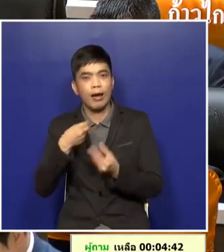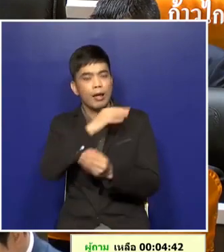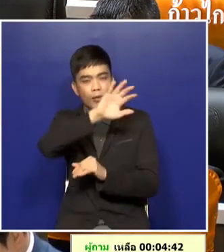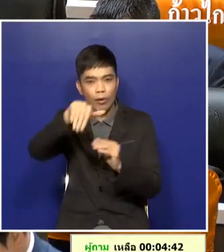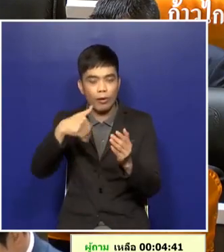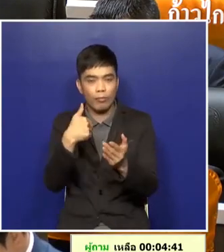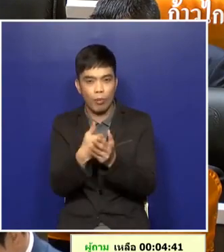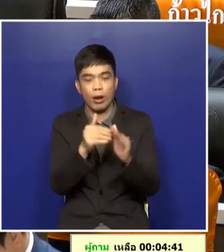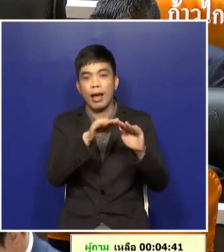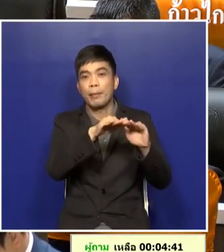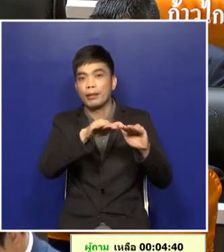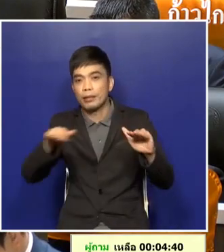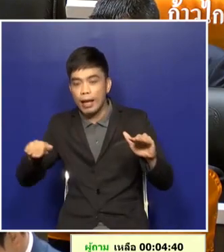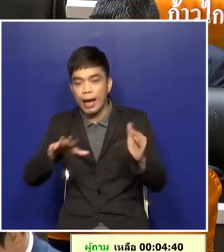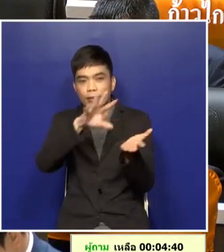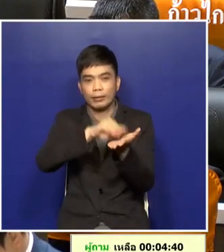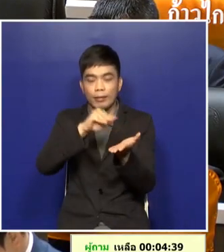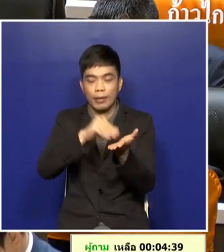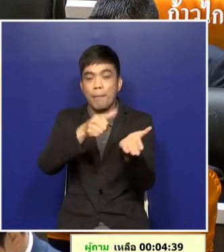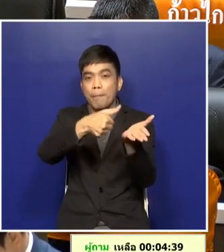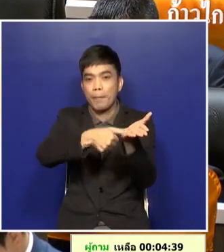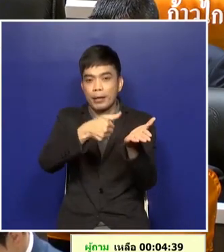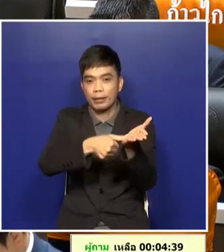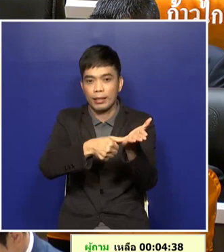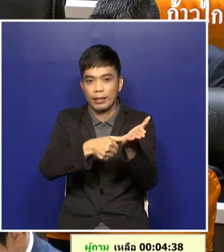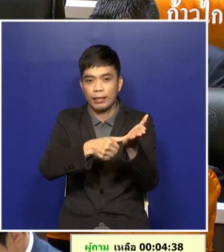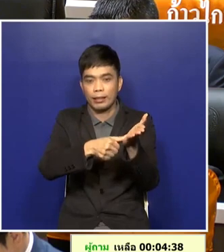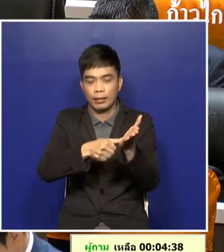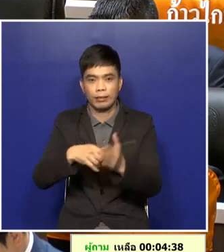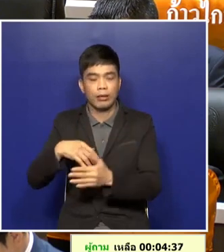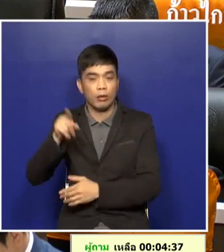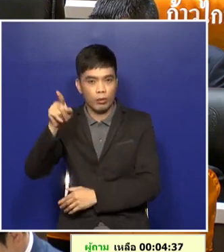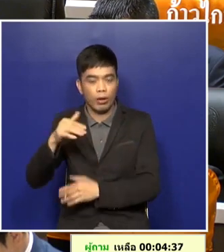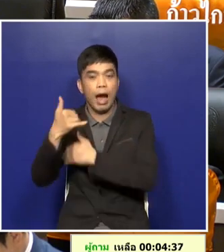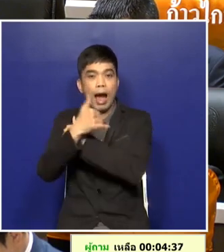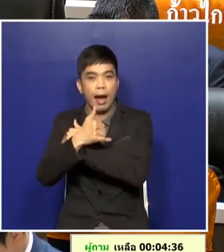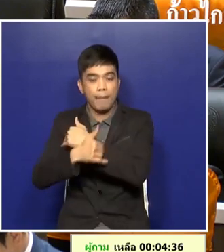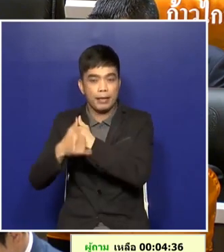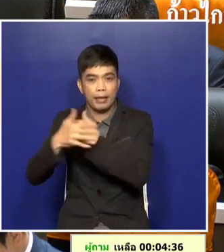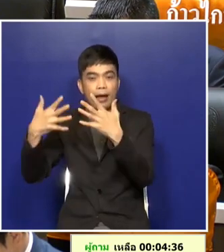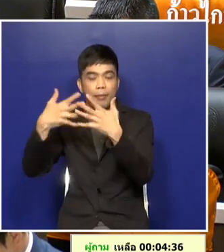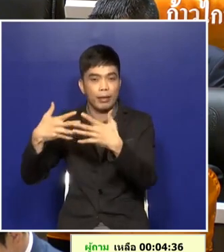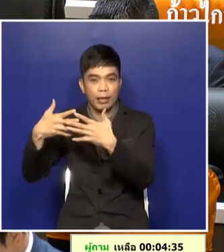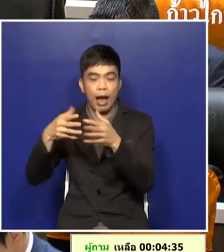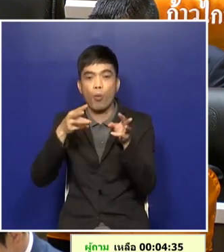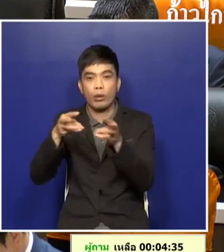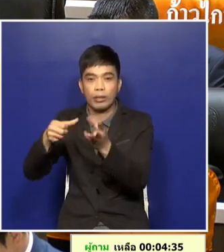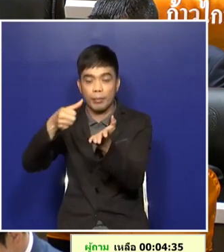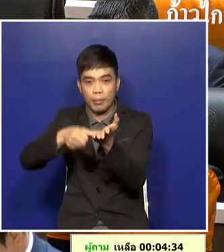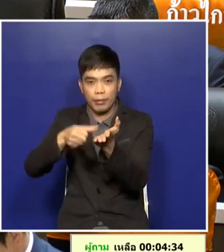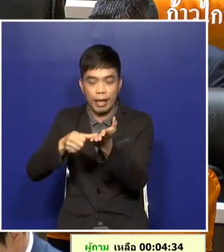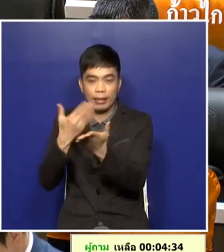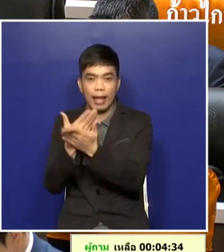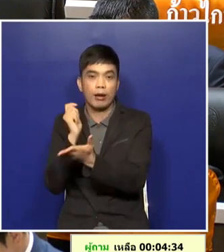คือท่านอาจจะผมไม่แน่ใจจบที่ไหนแต่คืออเมริกาเขาก็ทำอย่างนี้ใครเสียภาษีก็ได้รับการเยียวยานะครับ